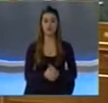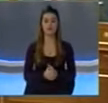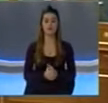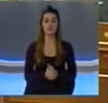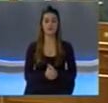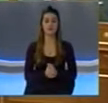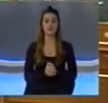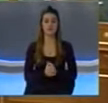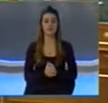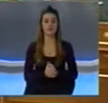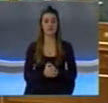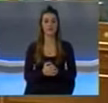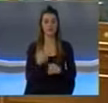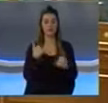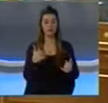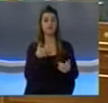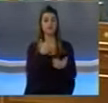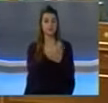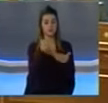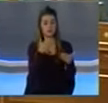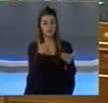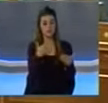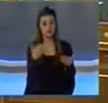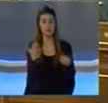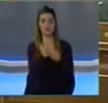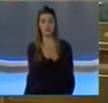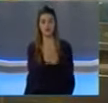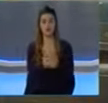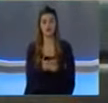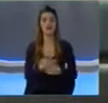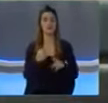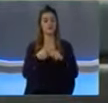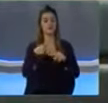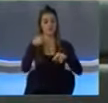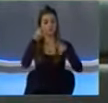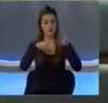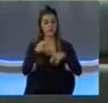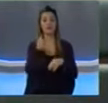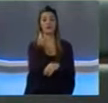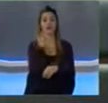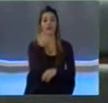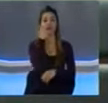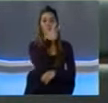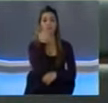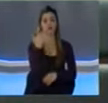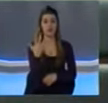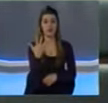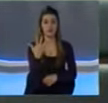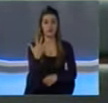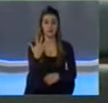Unë shkletova sot disa amandamente dhe unë dala në amandamentin numër 35.